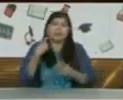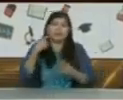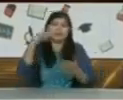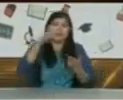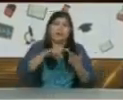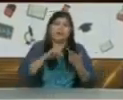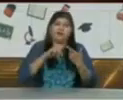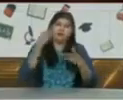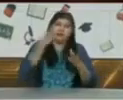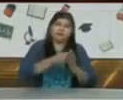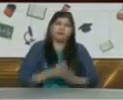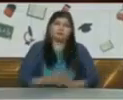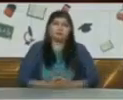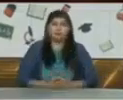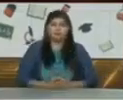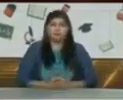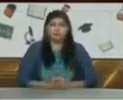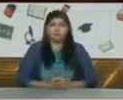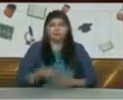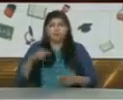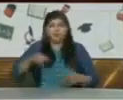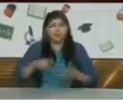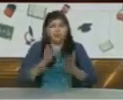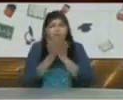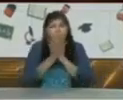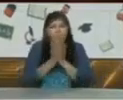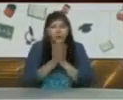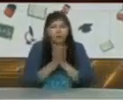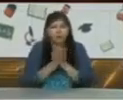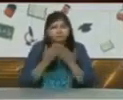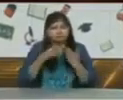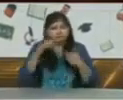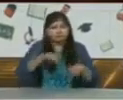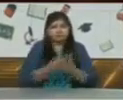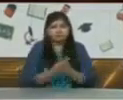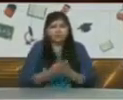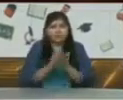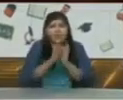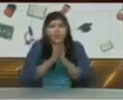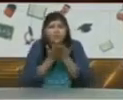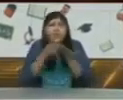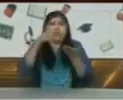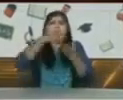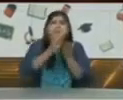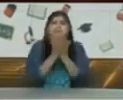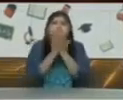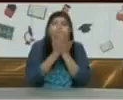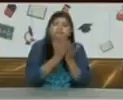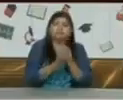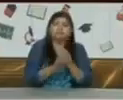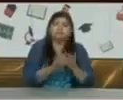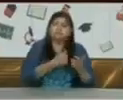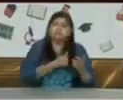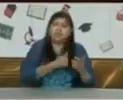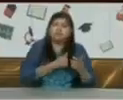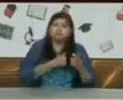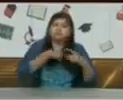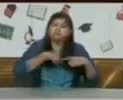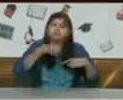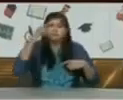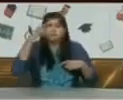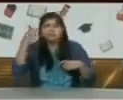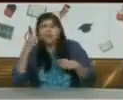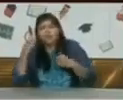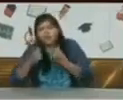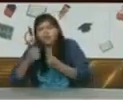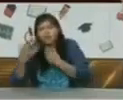है। यानी हम पढ़ाई कर रहे हैं, किताब हाथ में है और मन है खेल के